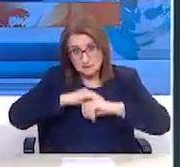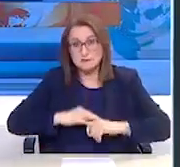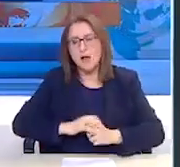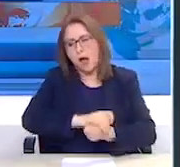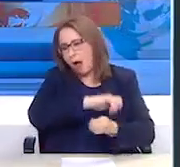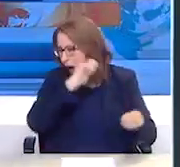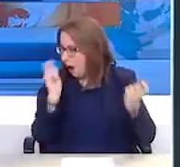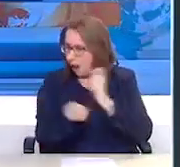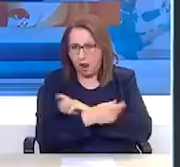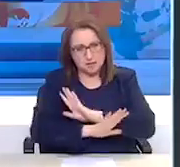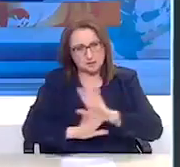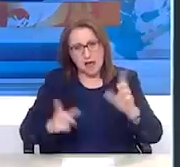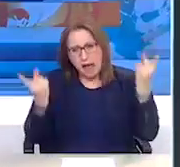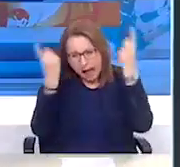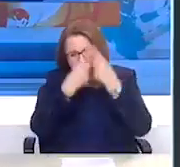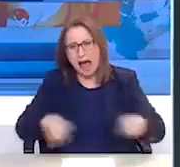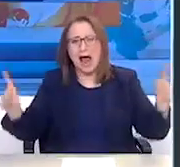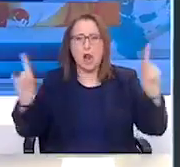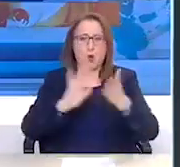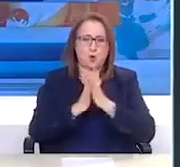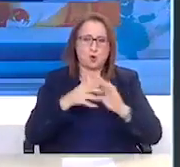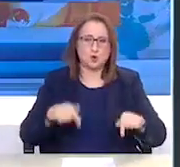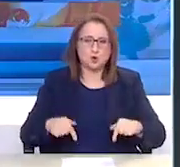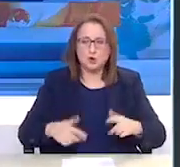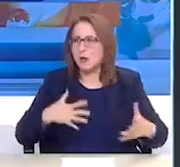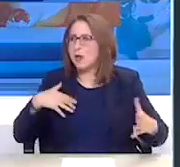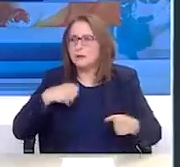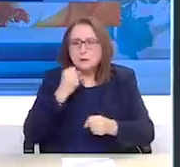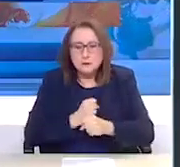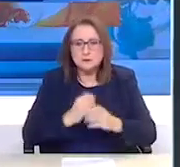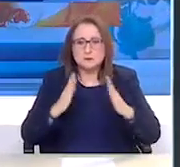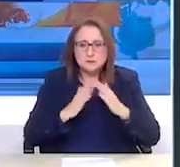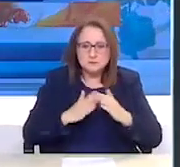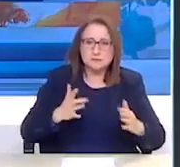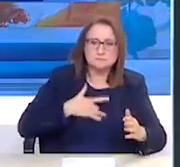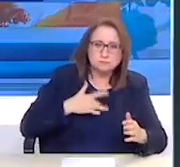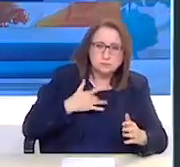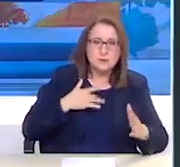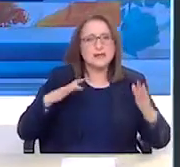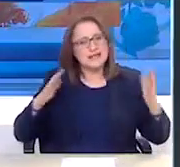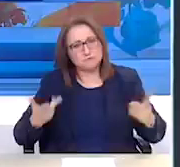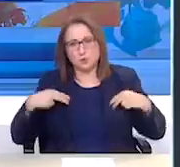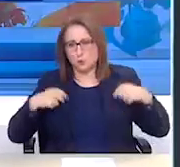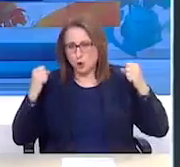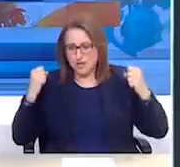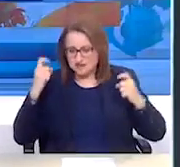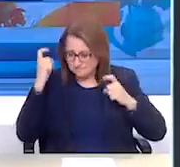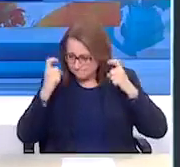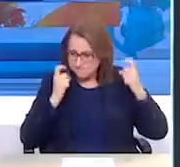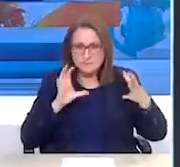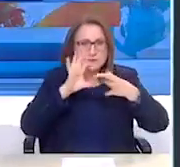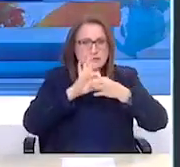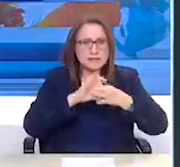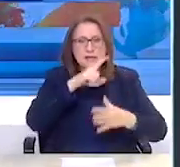αίσθηση επιστημονικής ευθύνης και κοινωνικής αλληλεγγύης, το Υπουργείο Υγείας και το Εθνικό Καποδιστριακό Πανεπιστήμιο Αθηνών ανέλαβαν την πρωτοβουλία